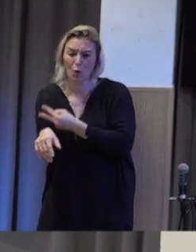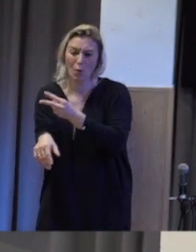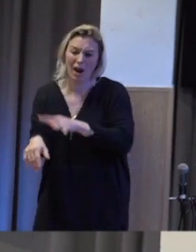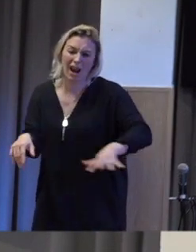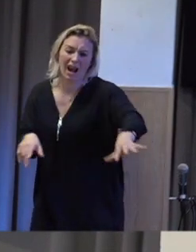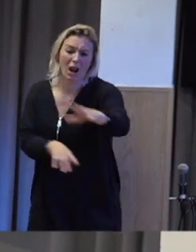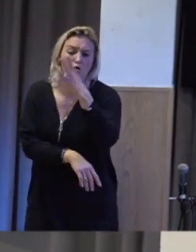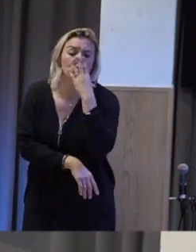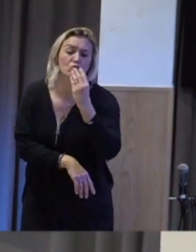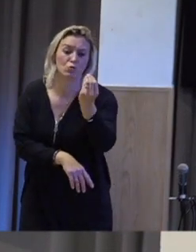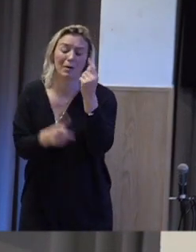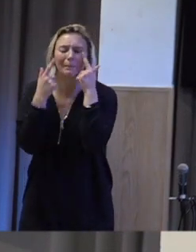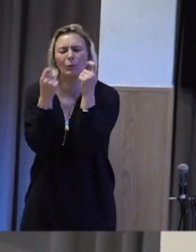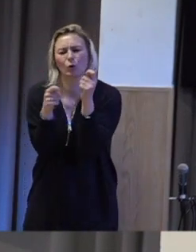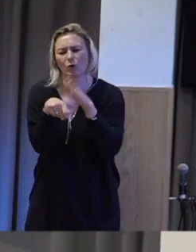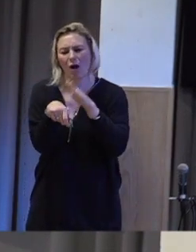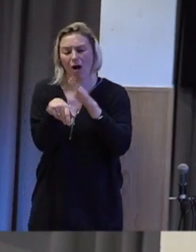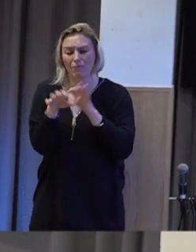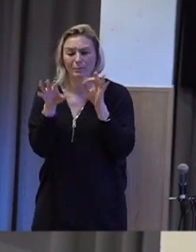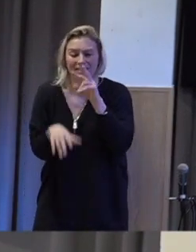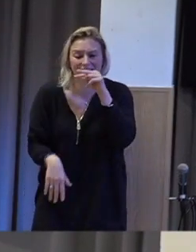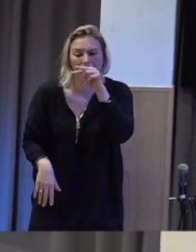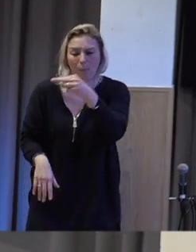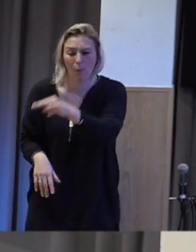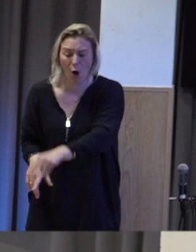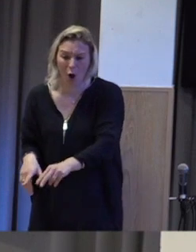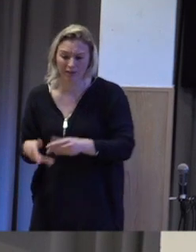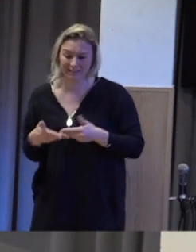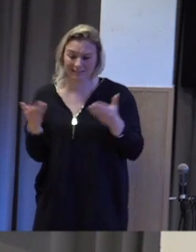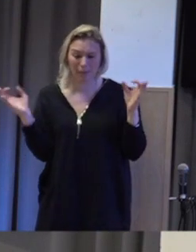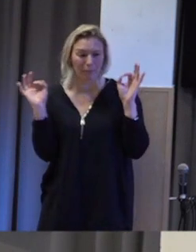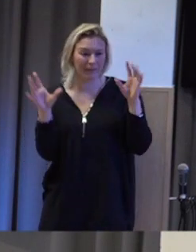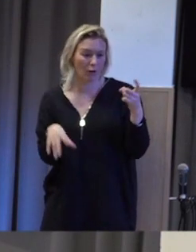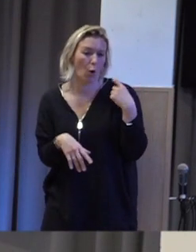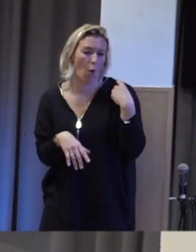loups, soyez prudents comme le serpent et simples comme la colombe.